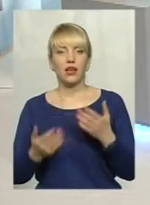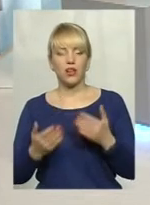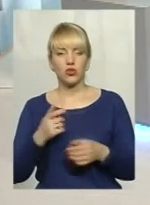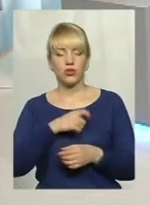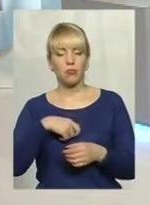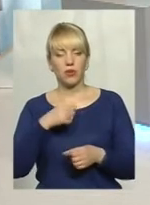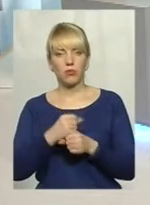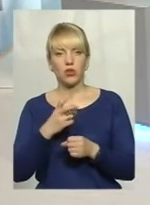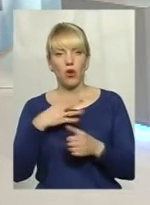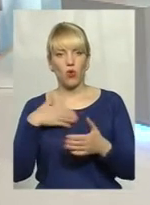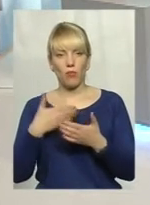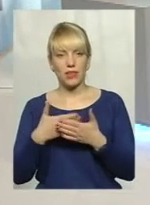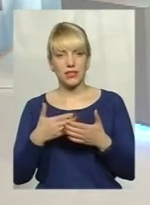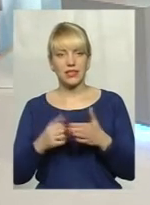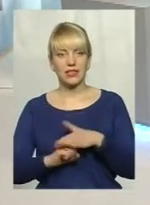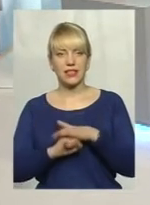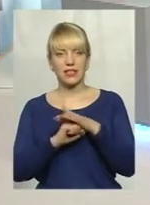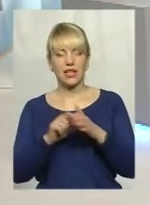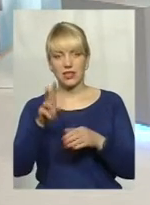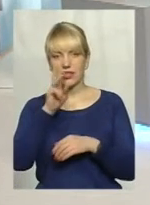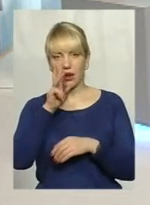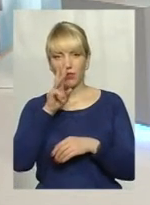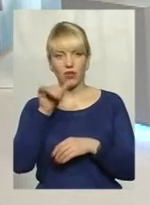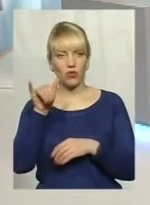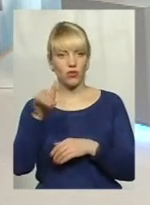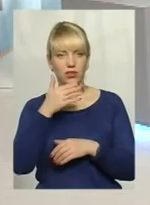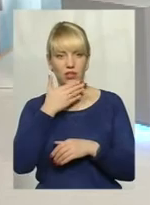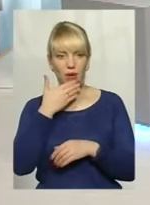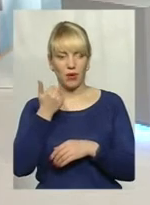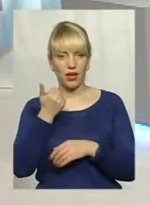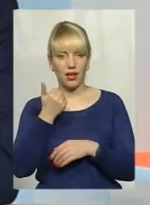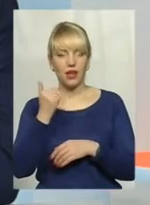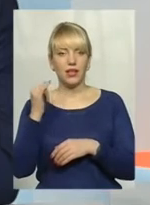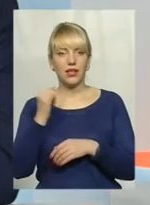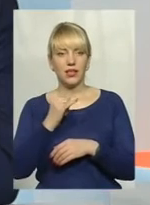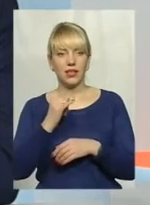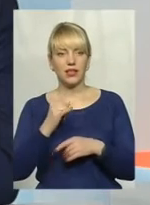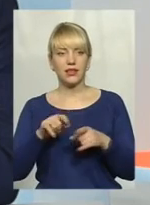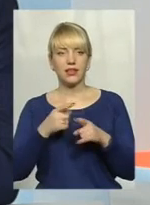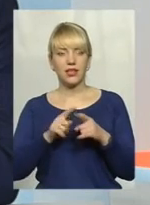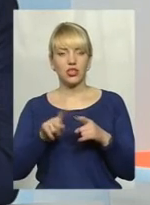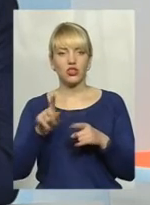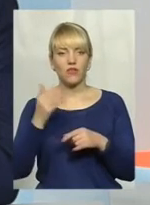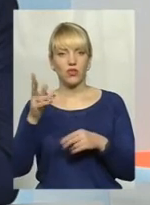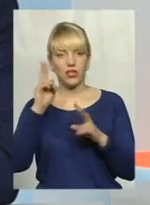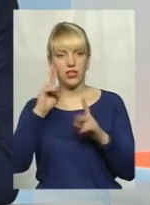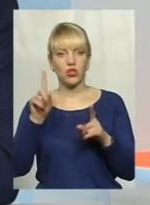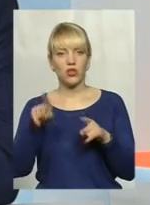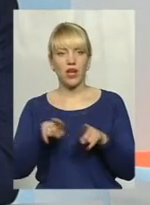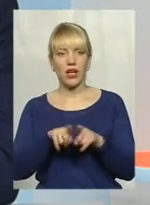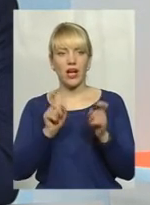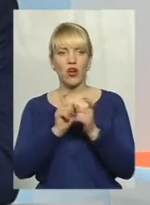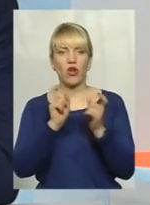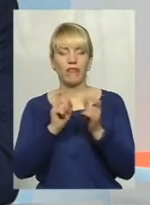працюють на громадських засадах, заробітні плати вони не отримують. І те, що вони не знають, що таке